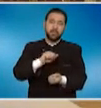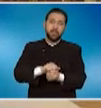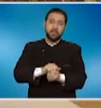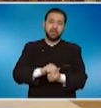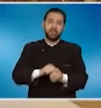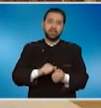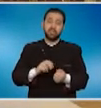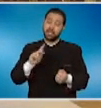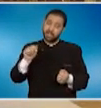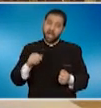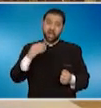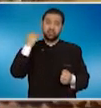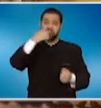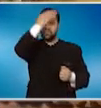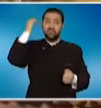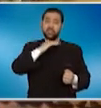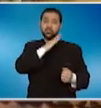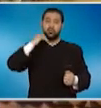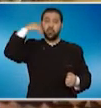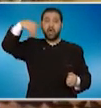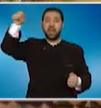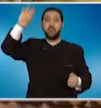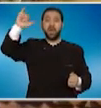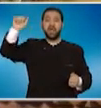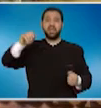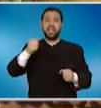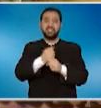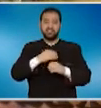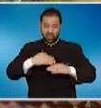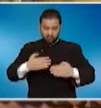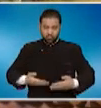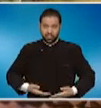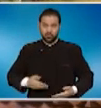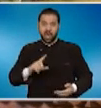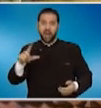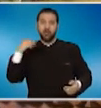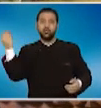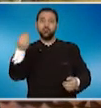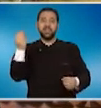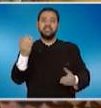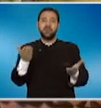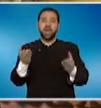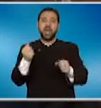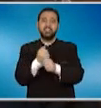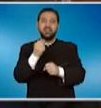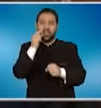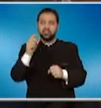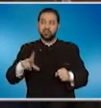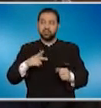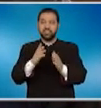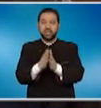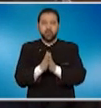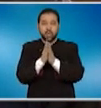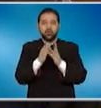și Sfânta Fecioară Maria devine vehicul purtătoare a Fiului Dumnezeu întrupat și El, la rândul său, este